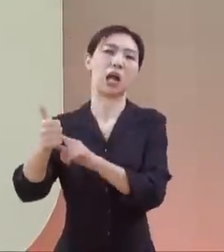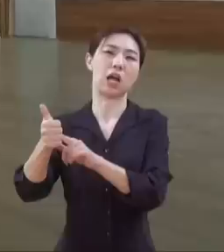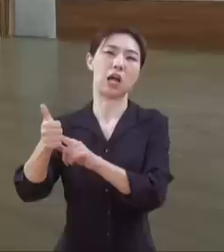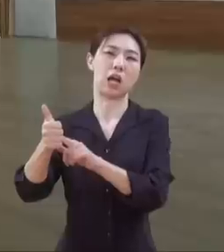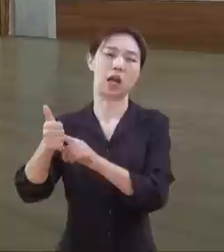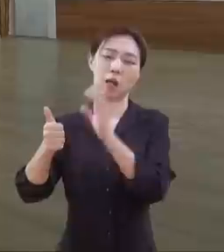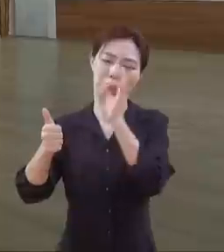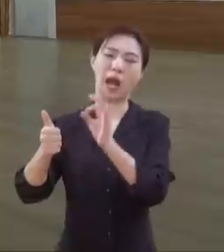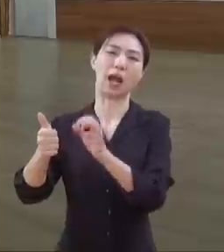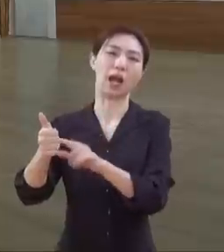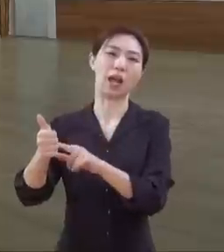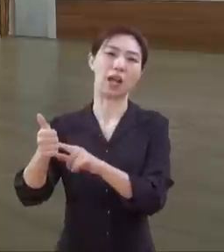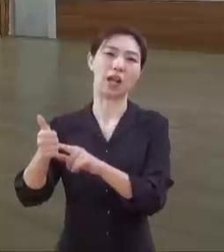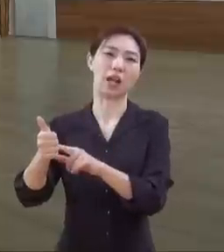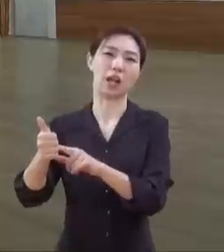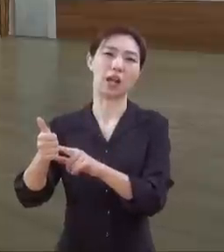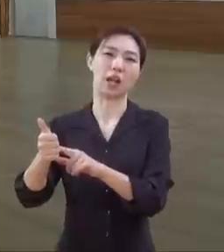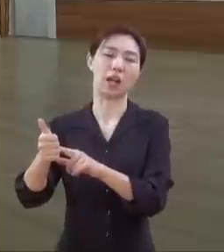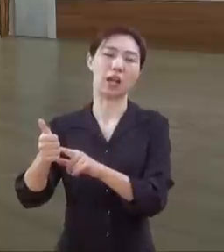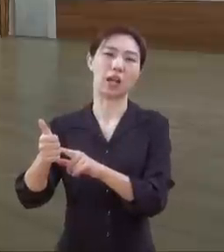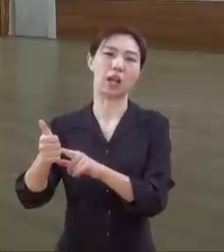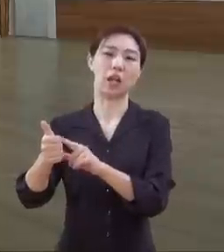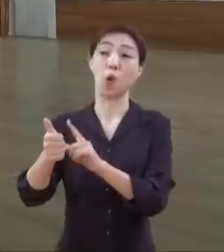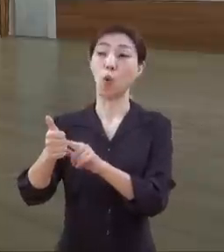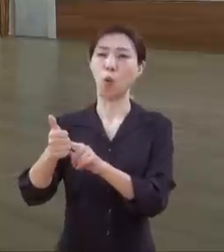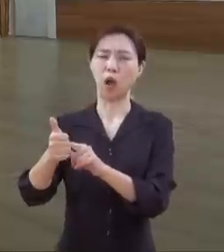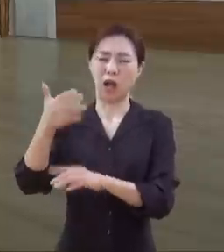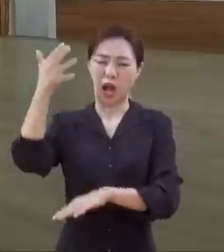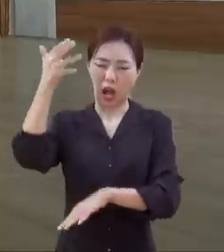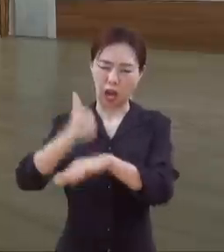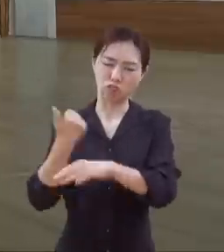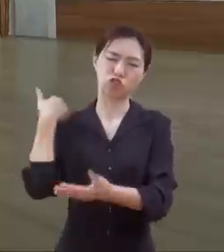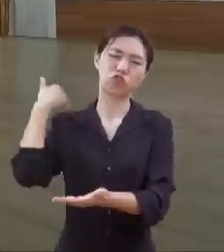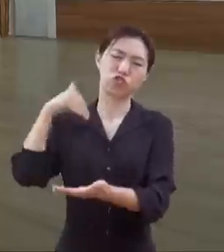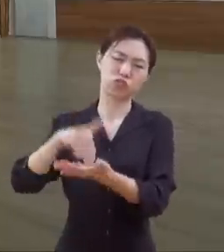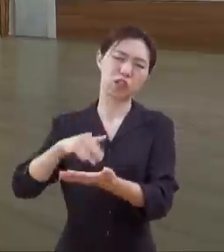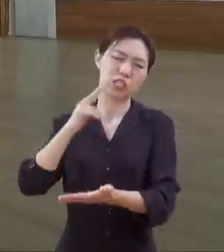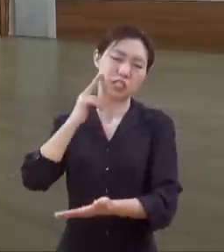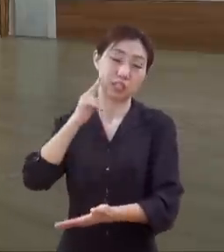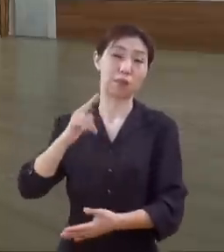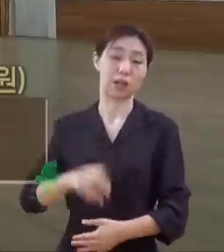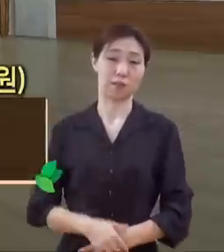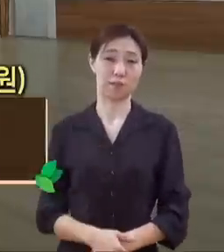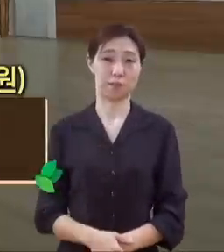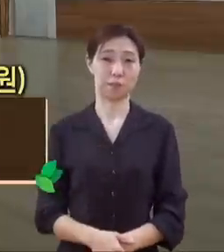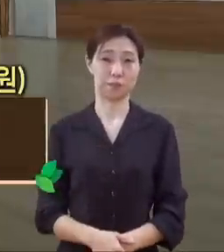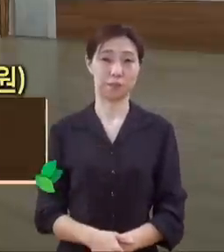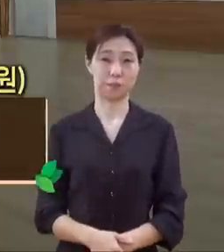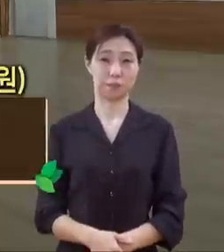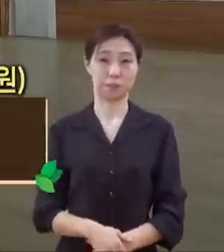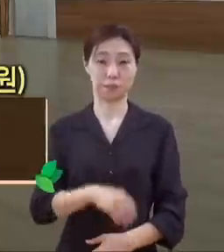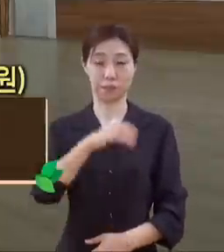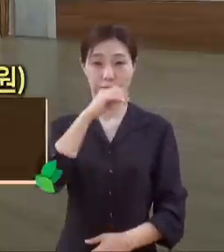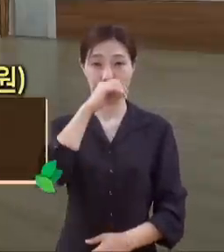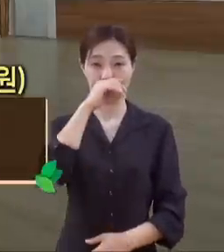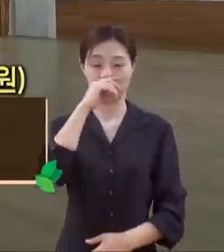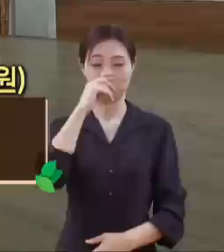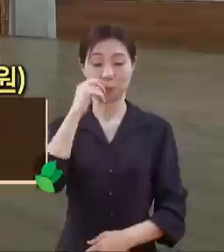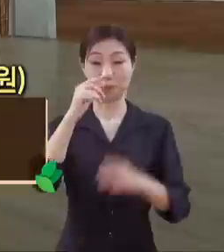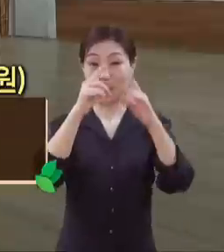그분이 되게 좀 후회하시더라고요 그 절에 산에 있다 보면